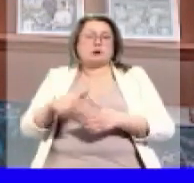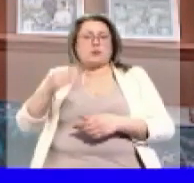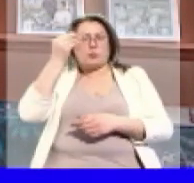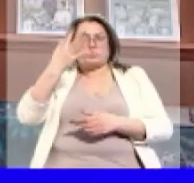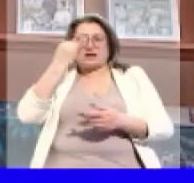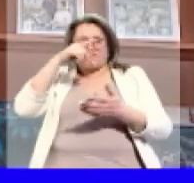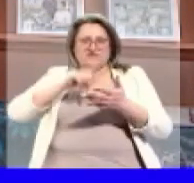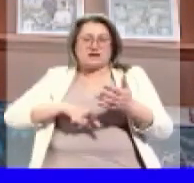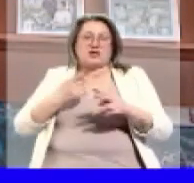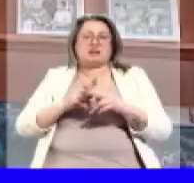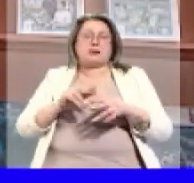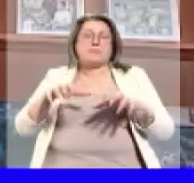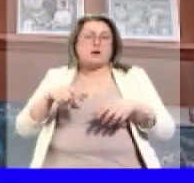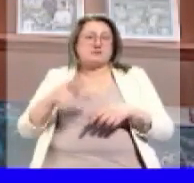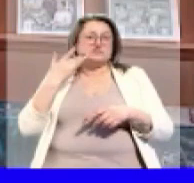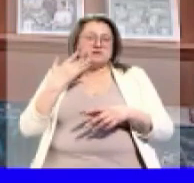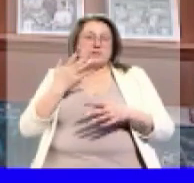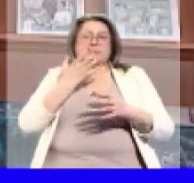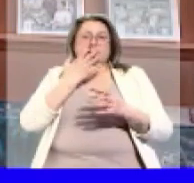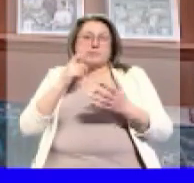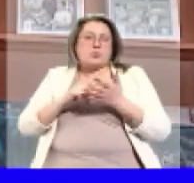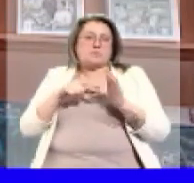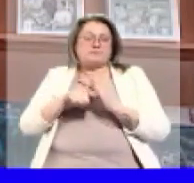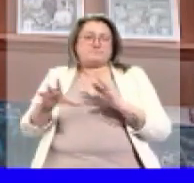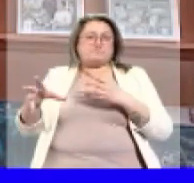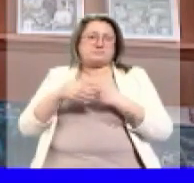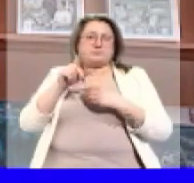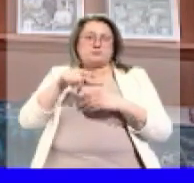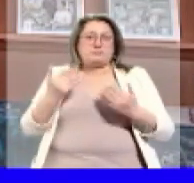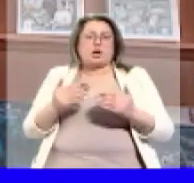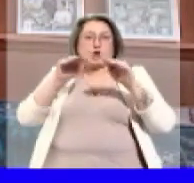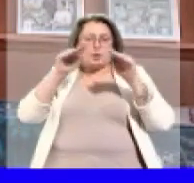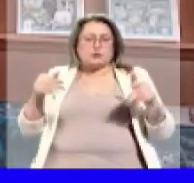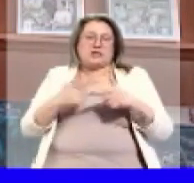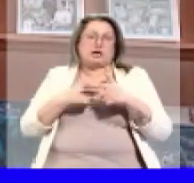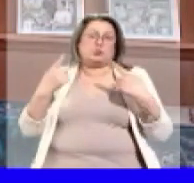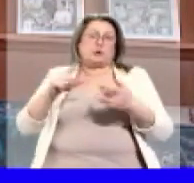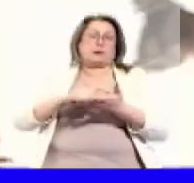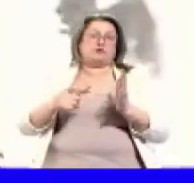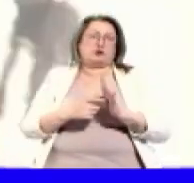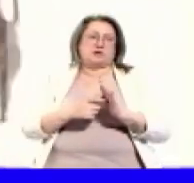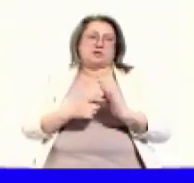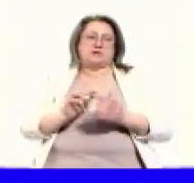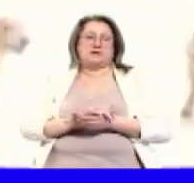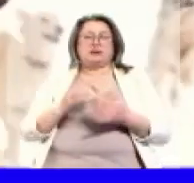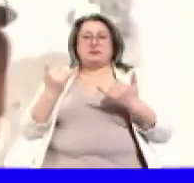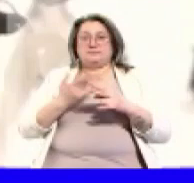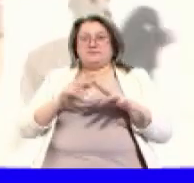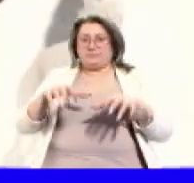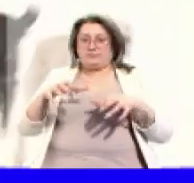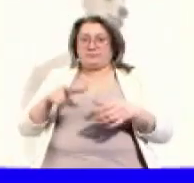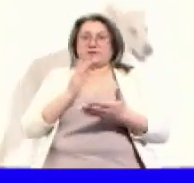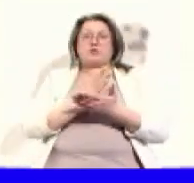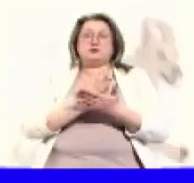и преданные. Эту породу всегда держали в тепле. Они жили вместе с людьми в юртах или в других помещениях. Сегодня эта порода